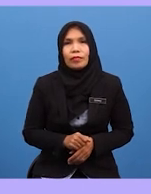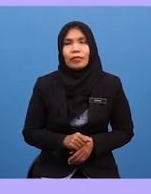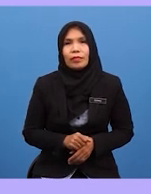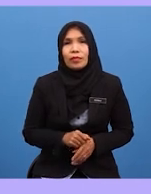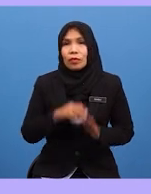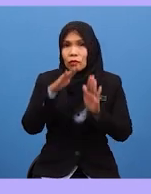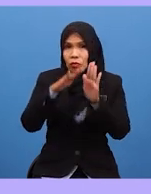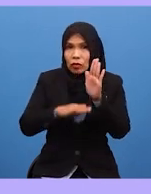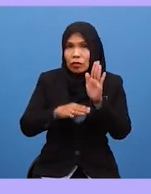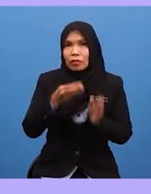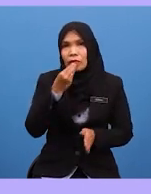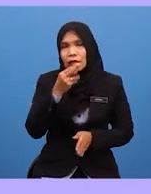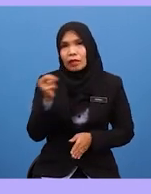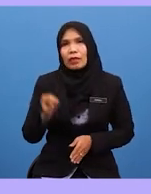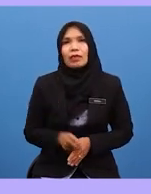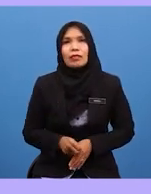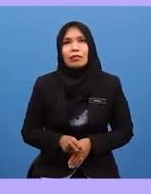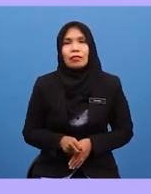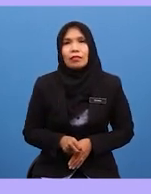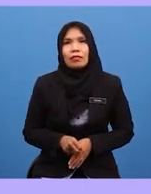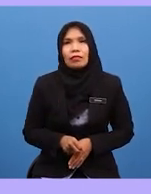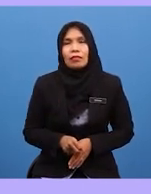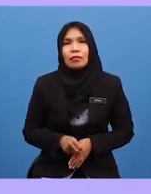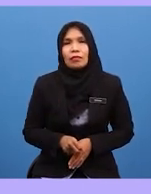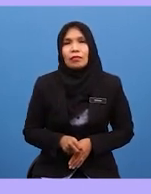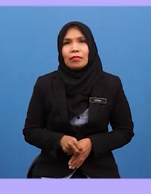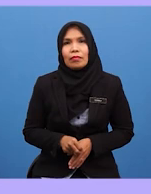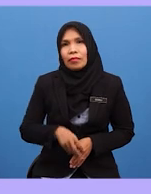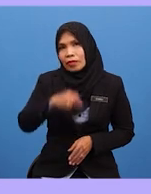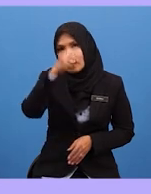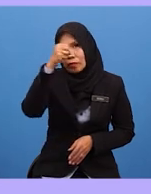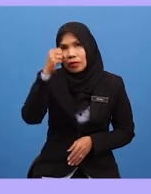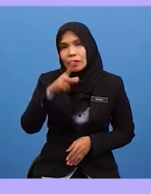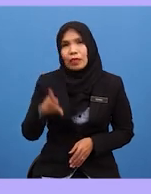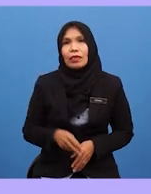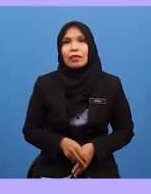kekurangan makanan yang mengakibatkan kematian.